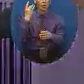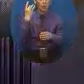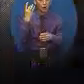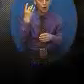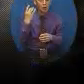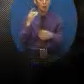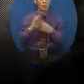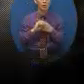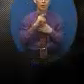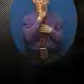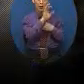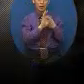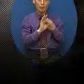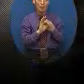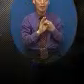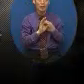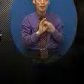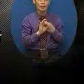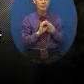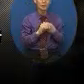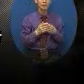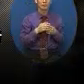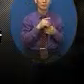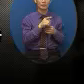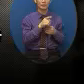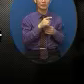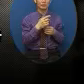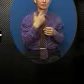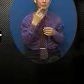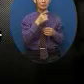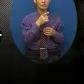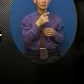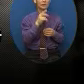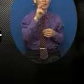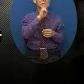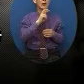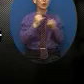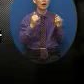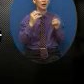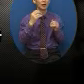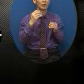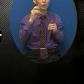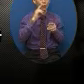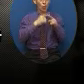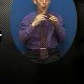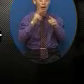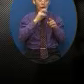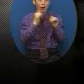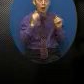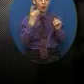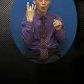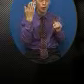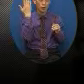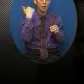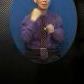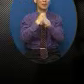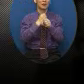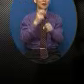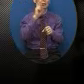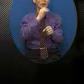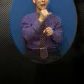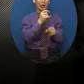원래 원곡은 여기 나와 있는 When We Arrive at Home이라는 곡이거든요. 찬송가예요. 인가이스라는 사람이